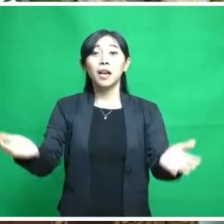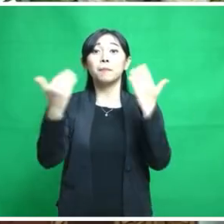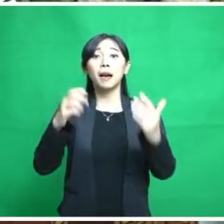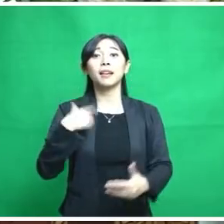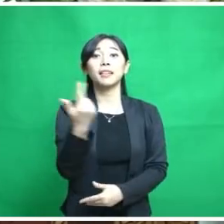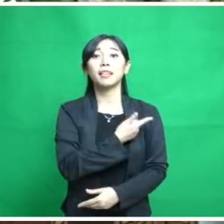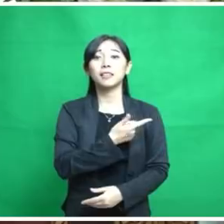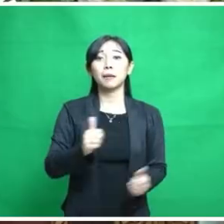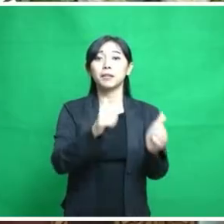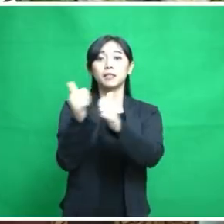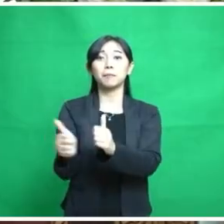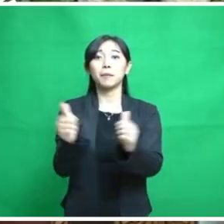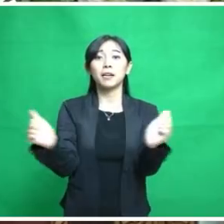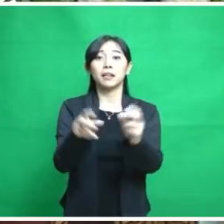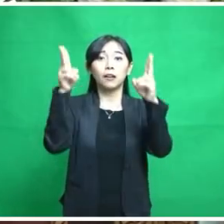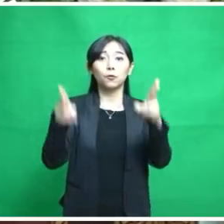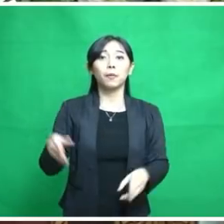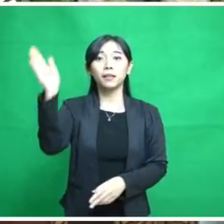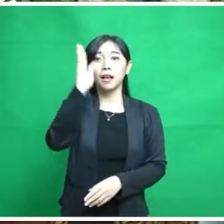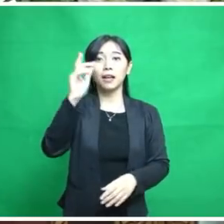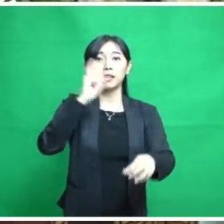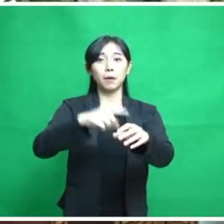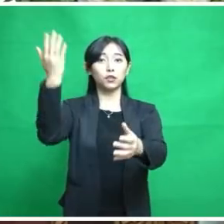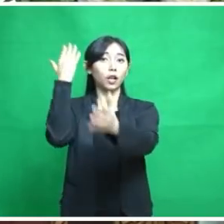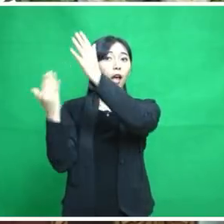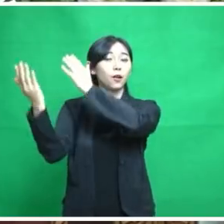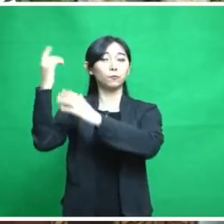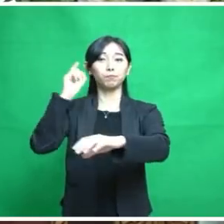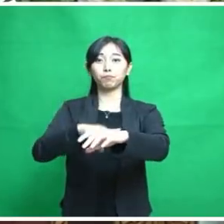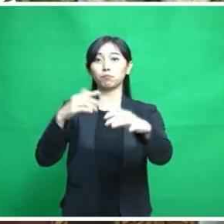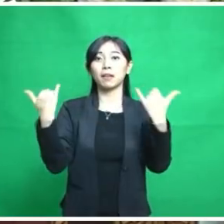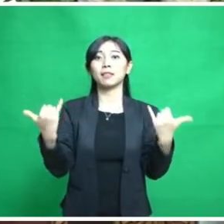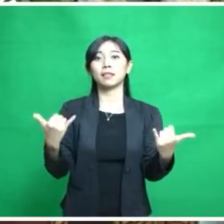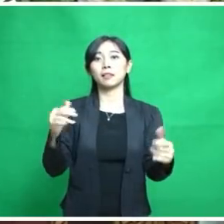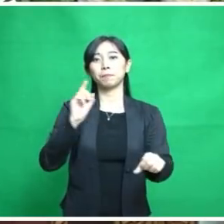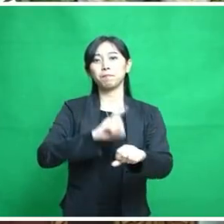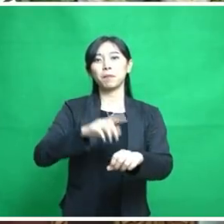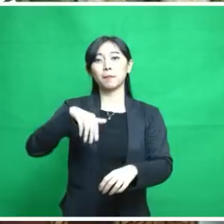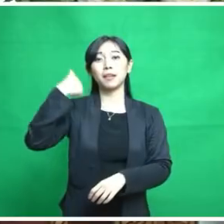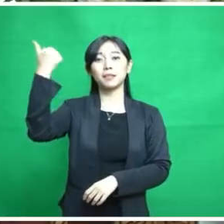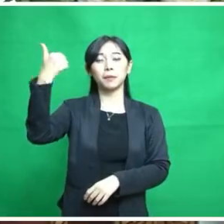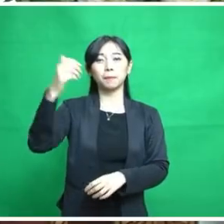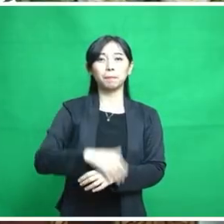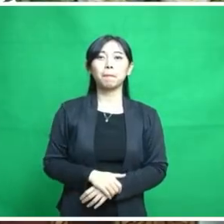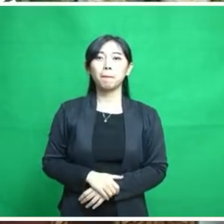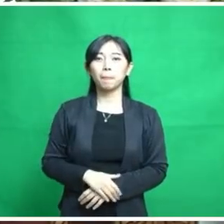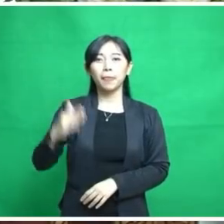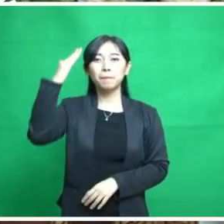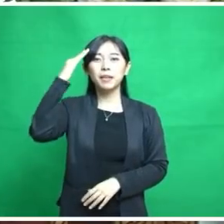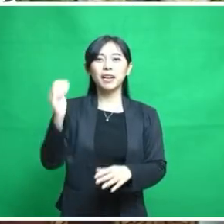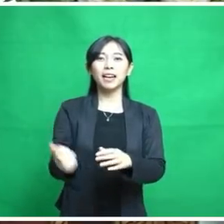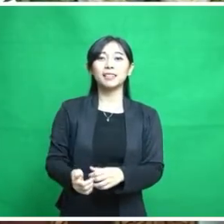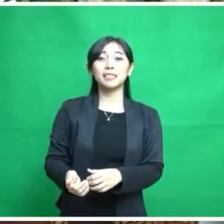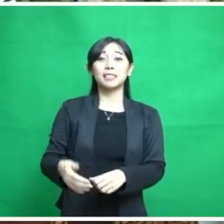Marilah kita bersama dengan umat Allah di masa lalu, masa kini, dan masa depan, mengingat